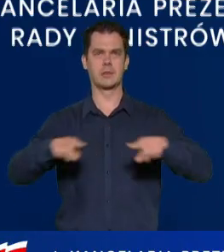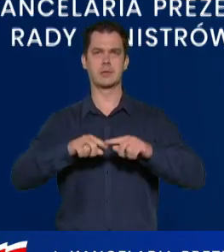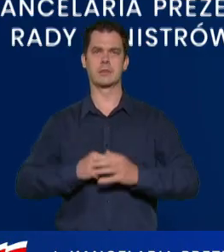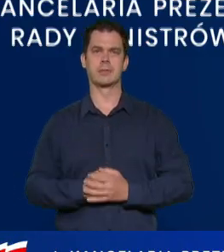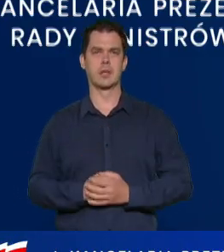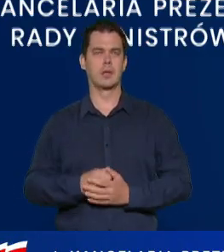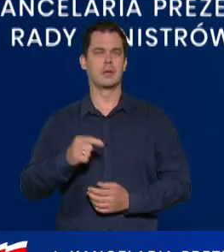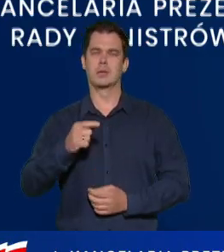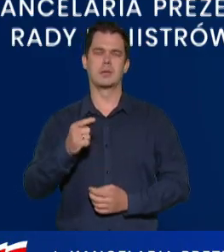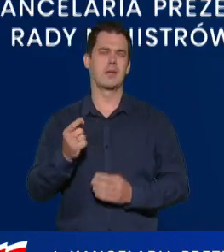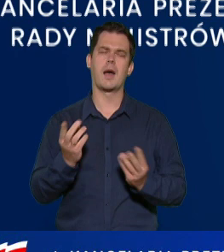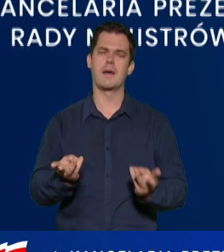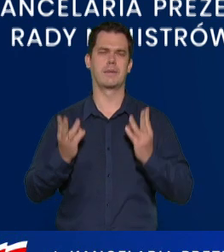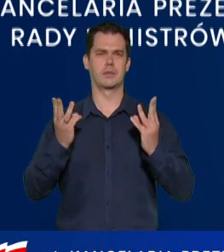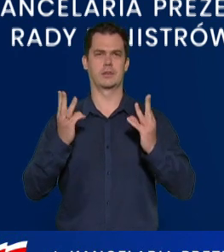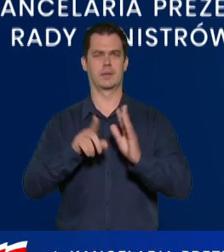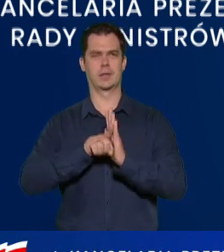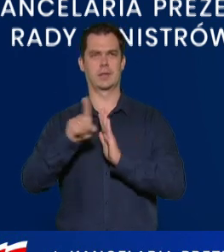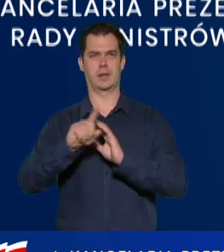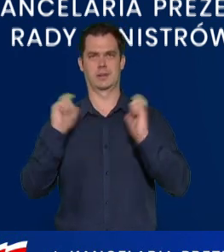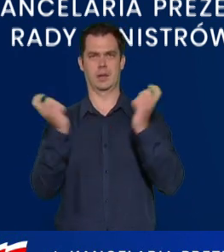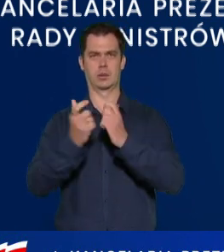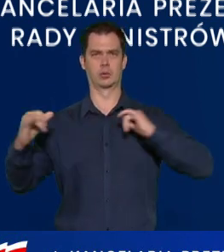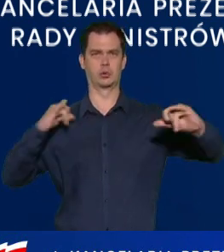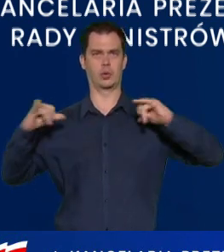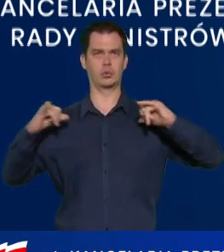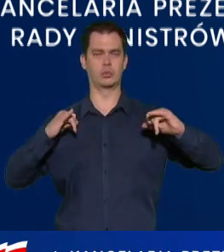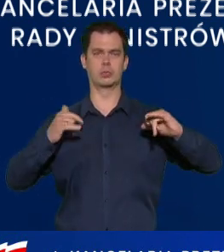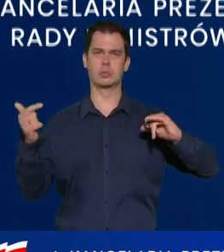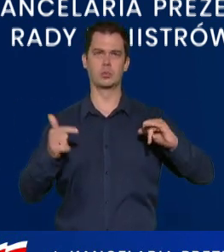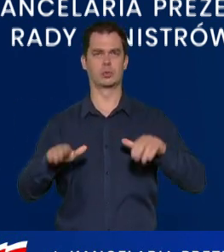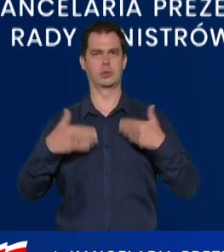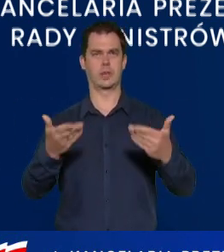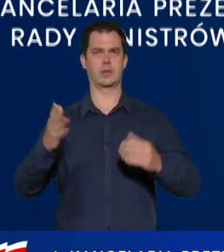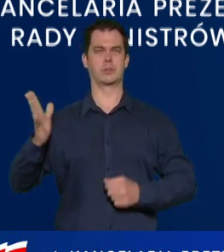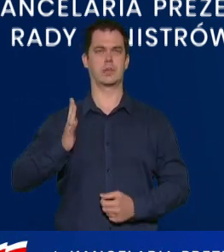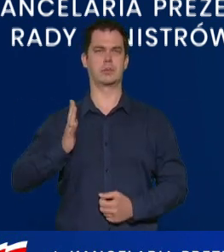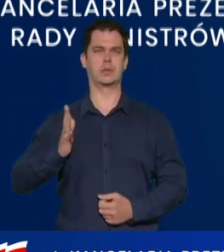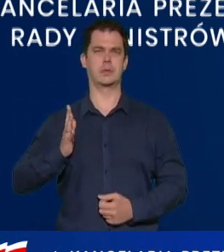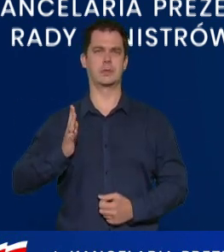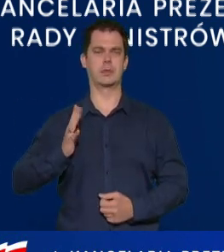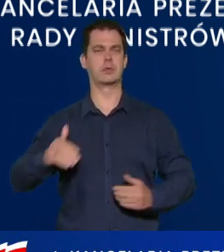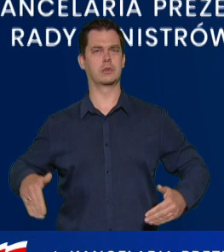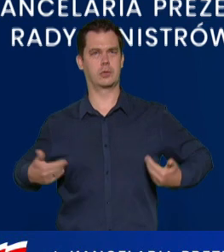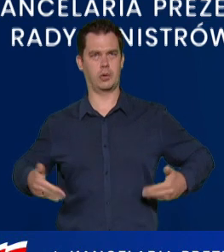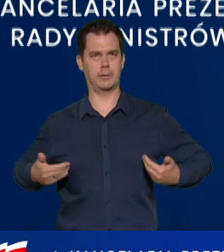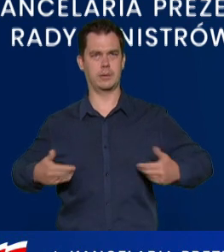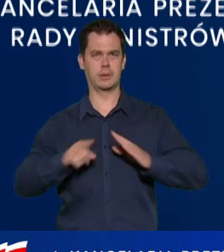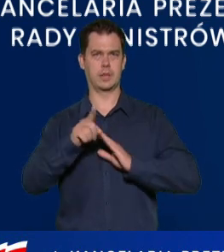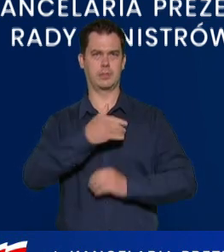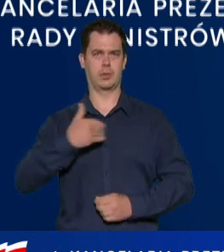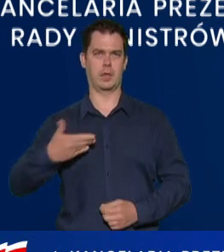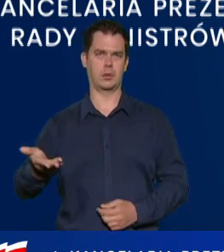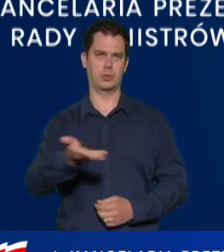momencie nic ważniejszego dla rządu, żeby zapewnić bezpieczeństwo i zdrowie dla